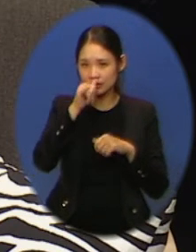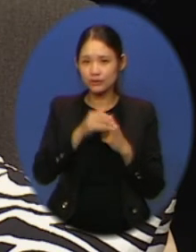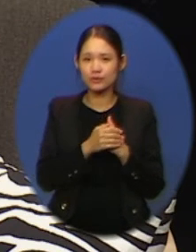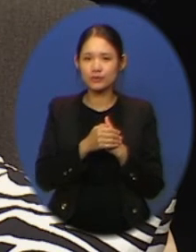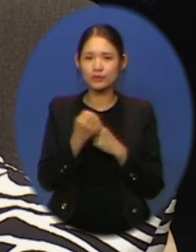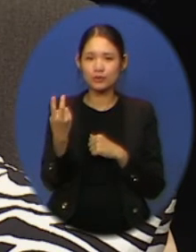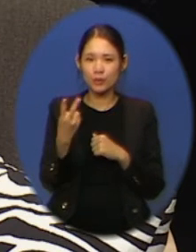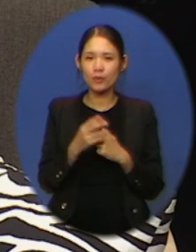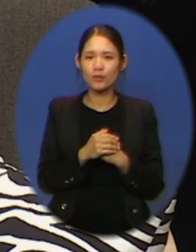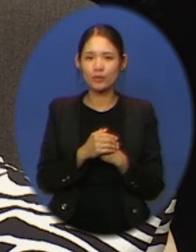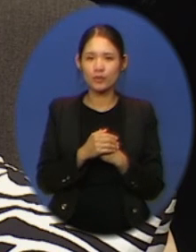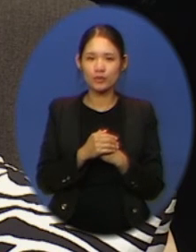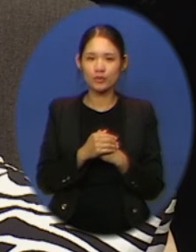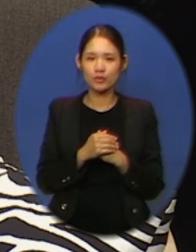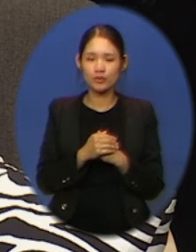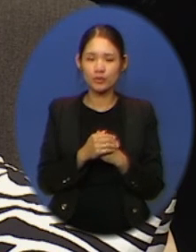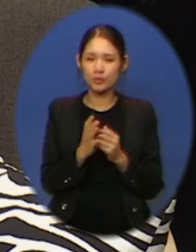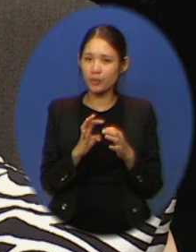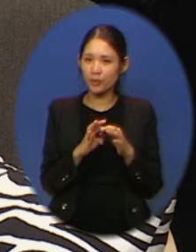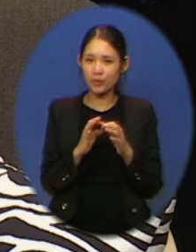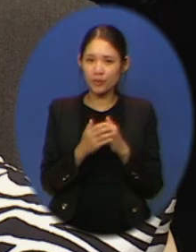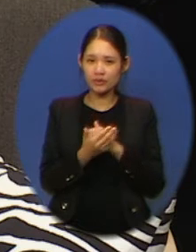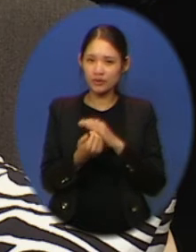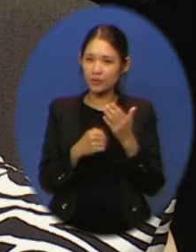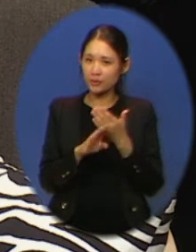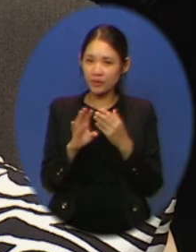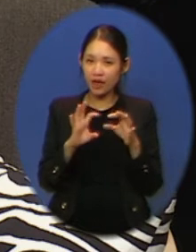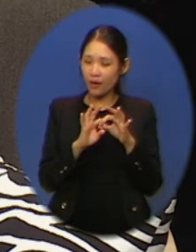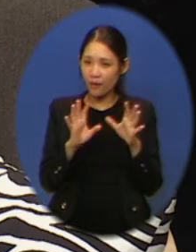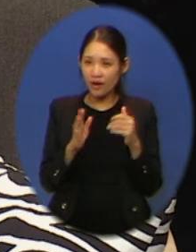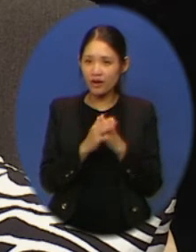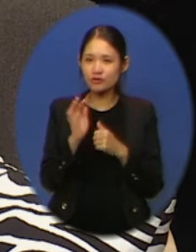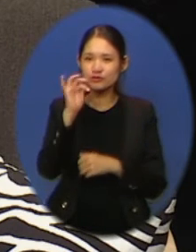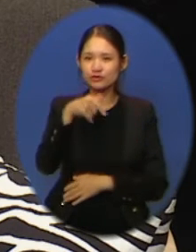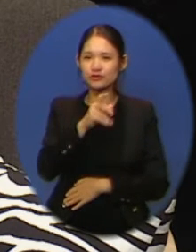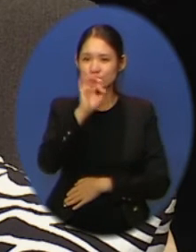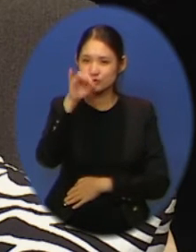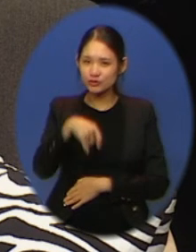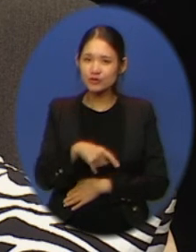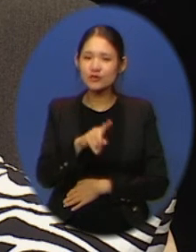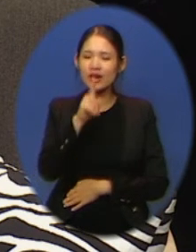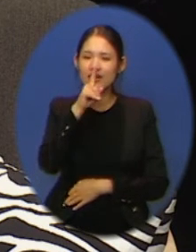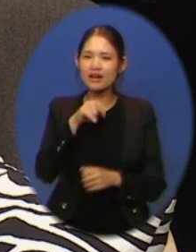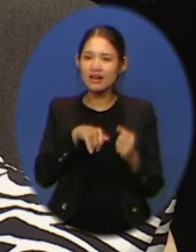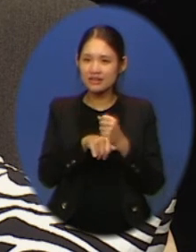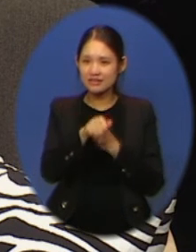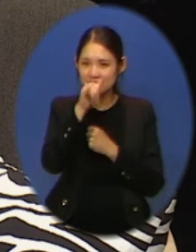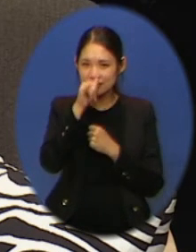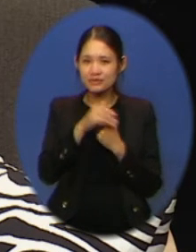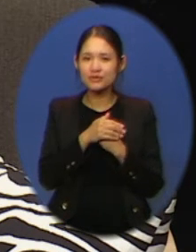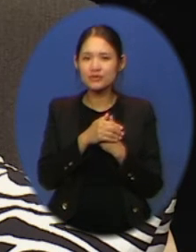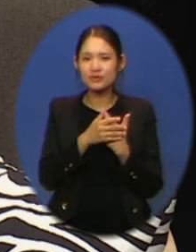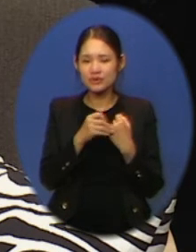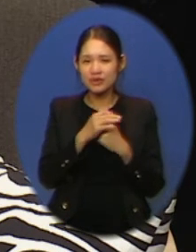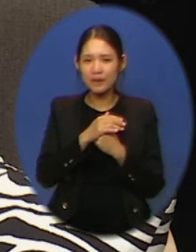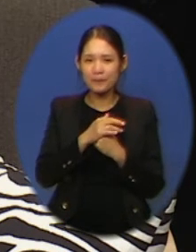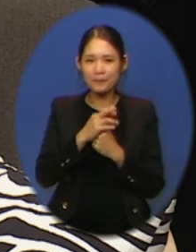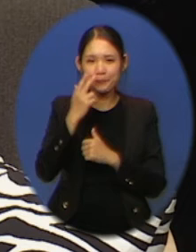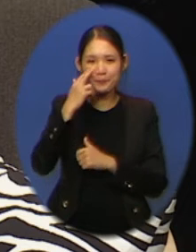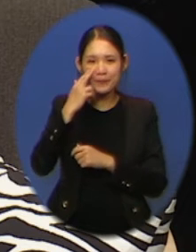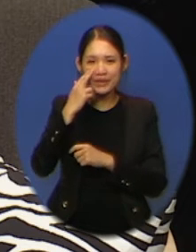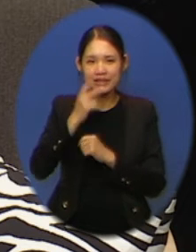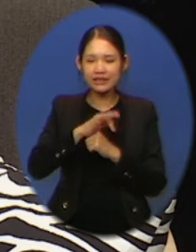무엇보다도 전무후무하죠. 저 후유가 좀 있었으면 좋겠는데 미 연방